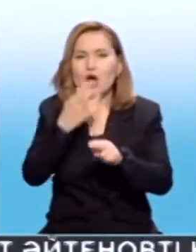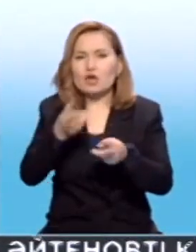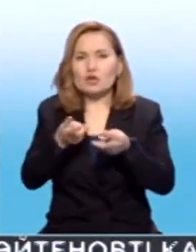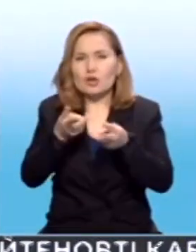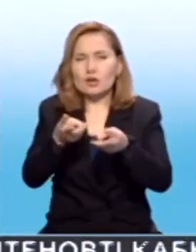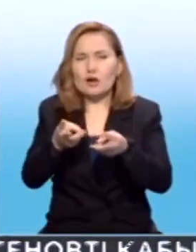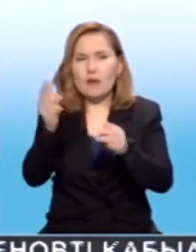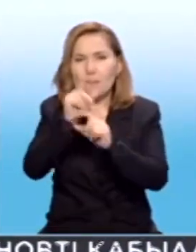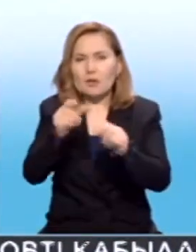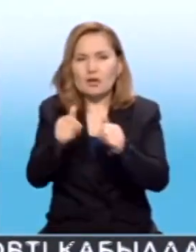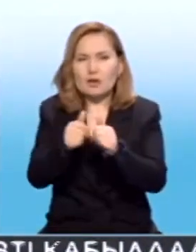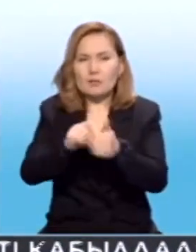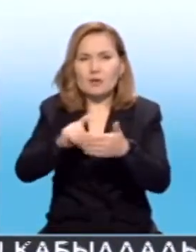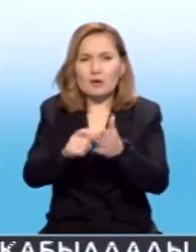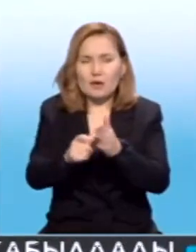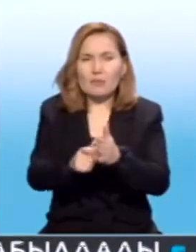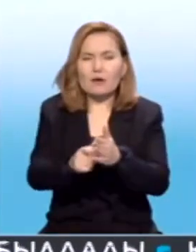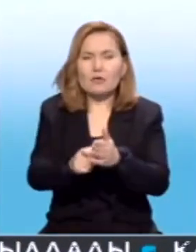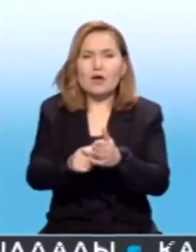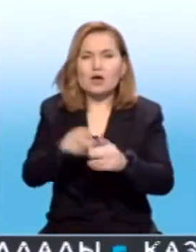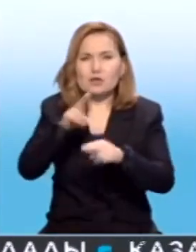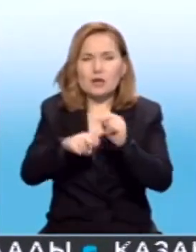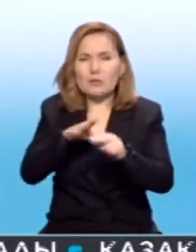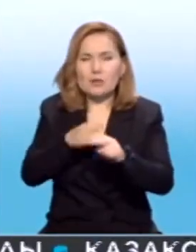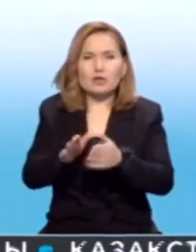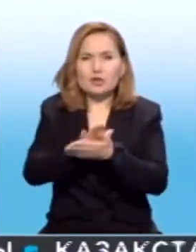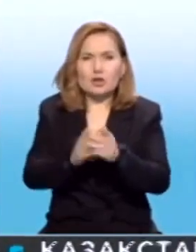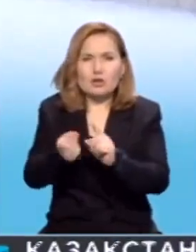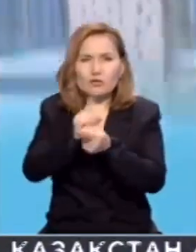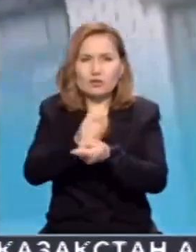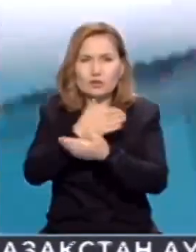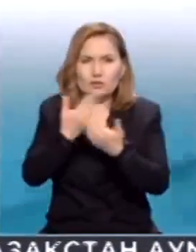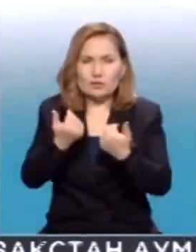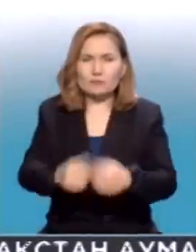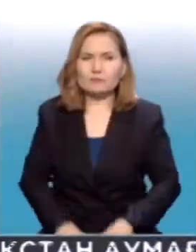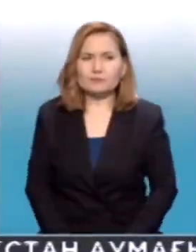мектеп ғимаратына жапсарлас салыныпты. Содан бері еш өзгеріссіз тұр.